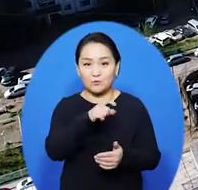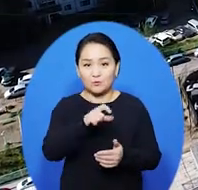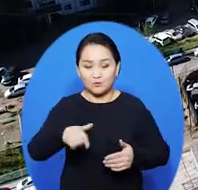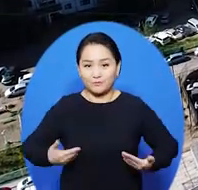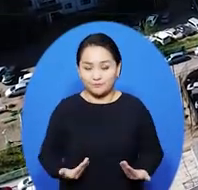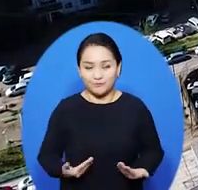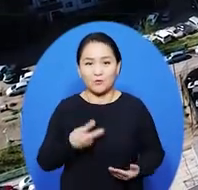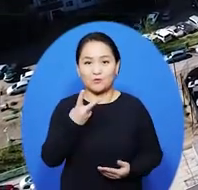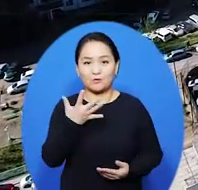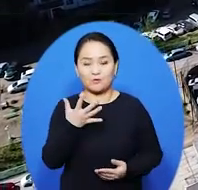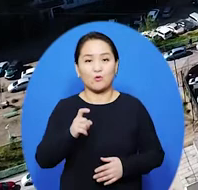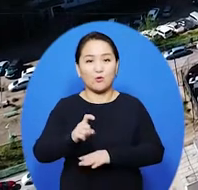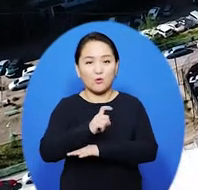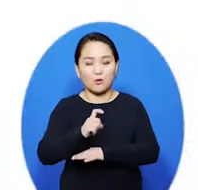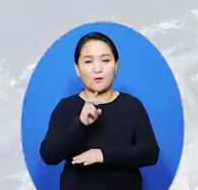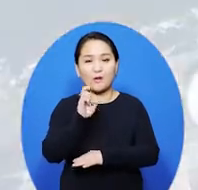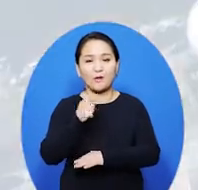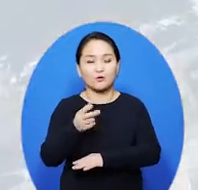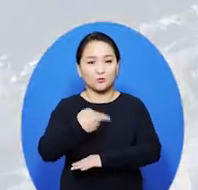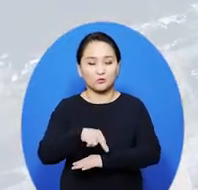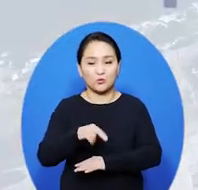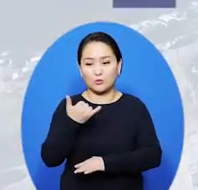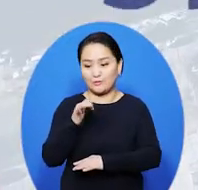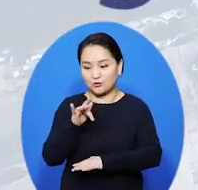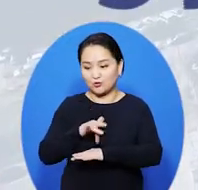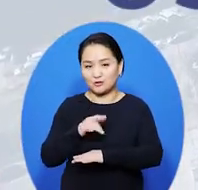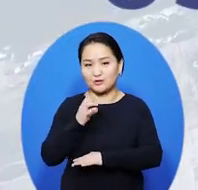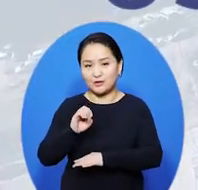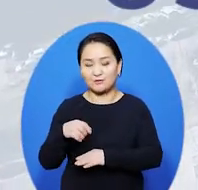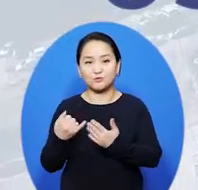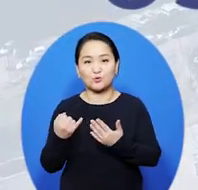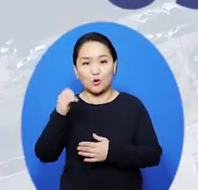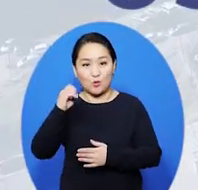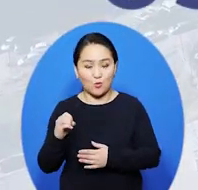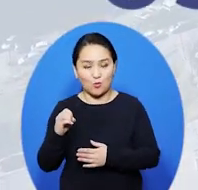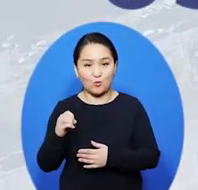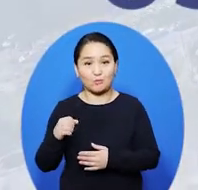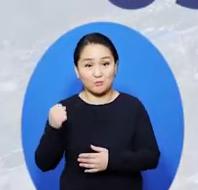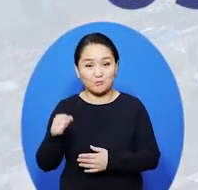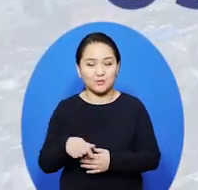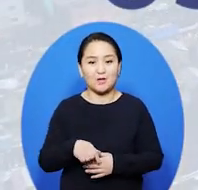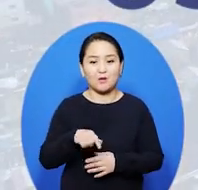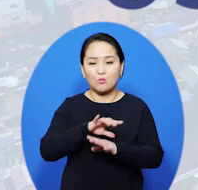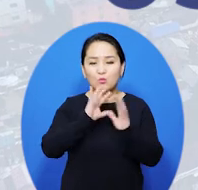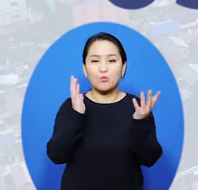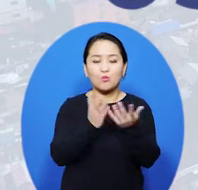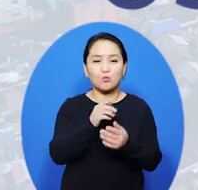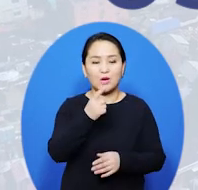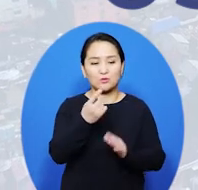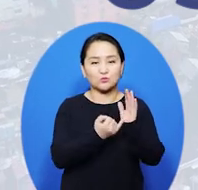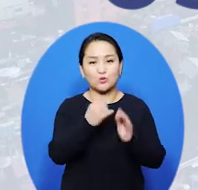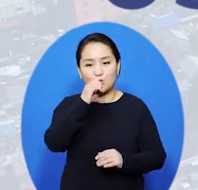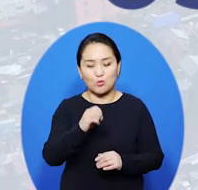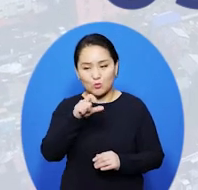гаруй хүн амтай 25 хороотой Баянгол дүүрэг. Нийслэлийн нутаг дэвсгэрийн 1.6% эзлэн орших мөртлөө нийслэлийн нийт хүн